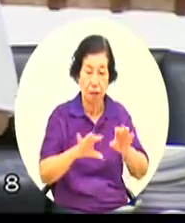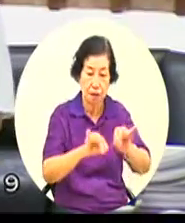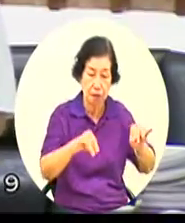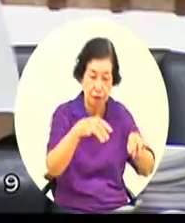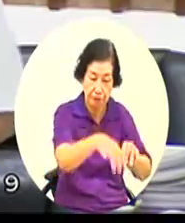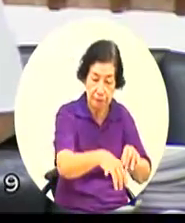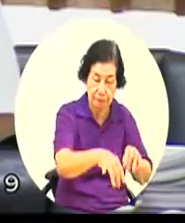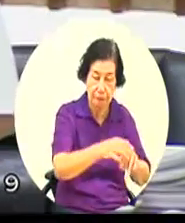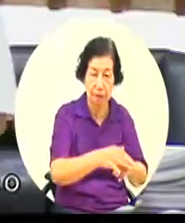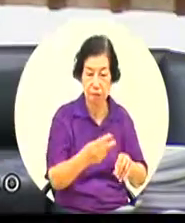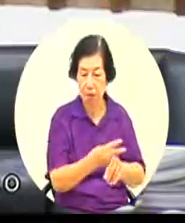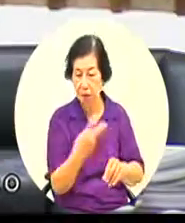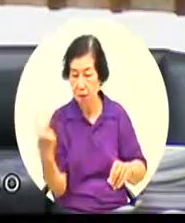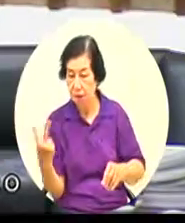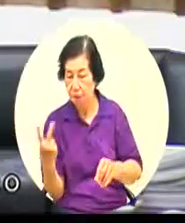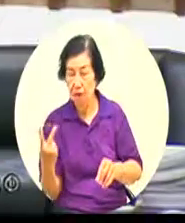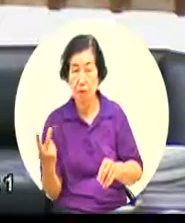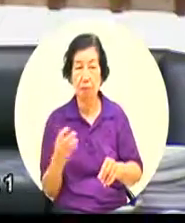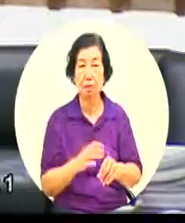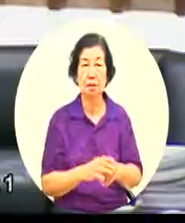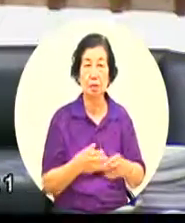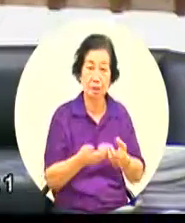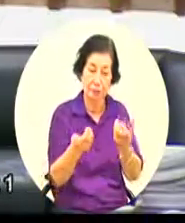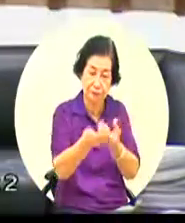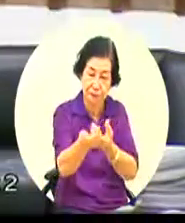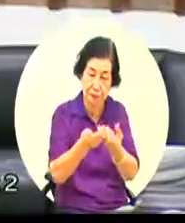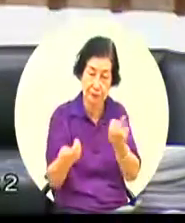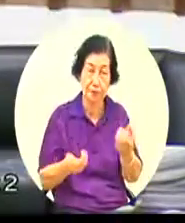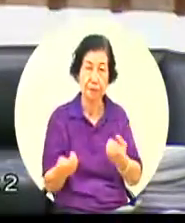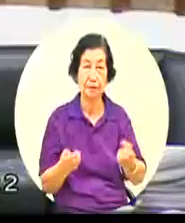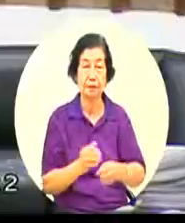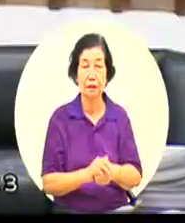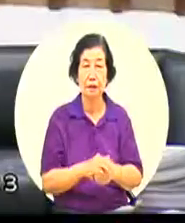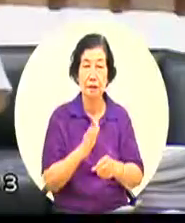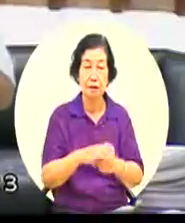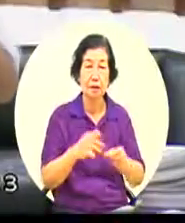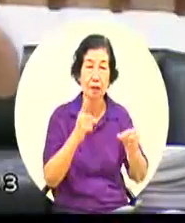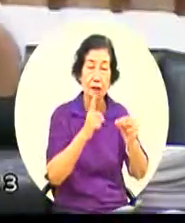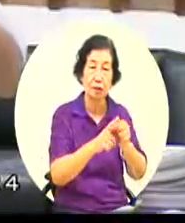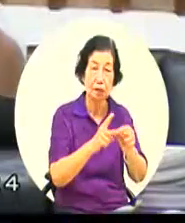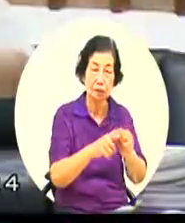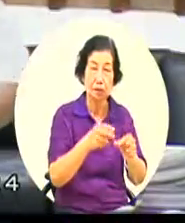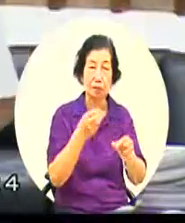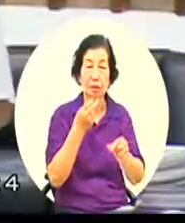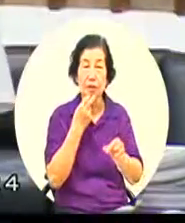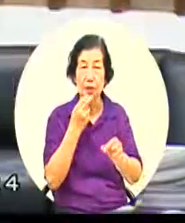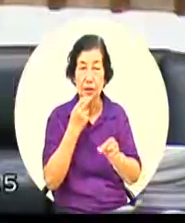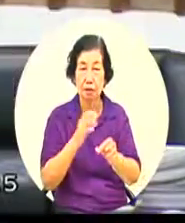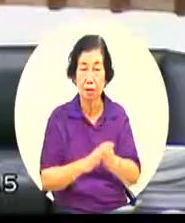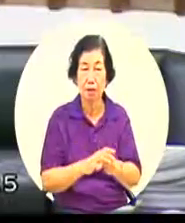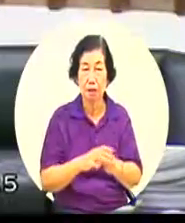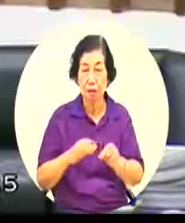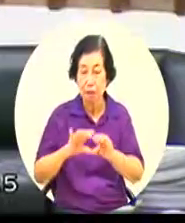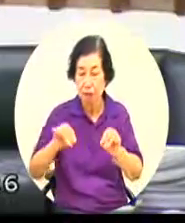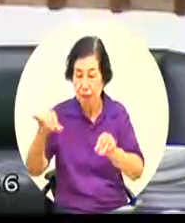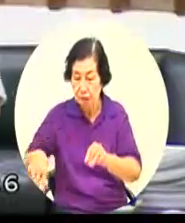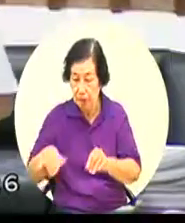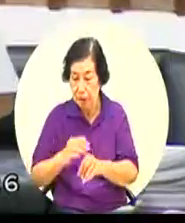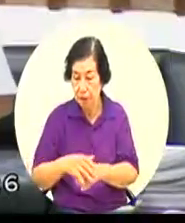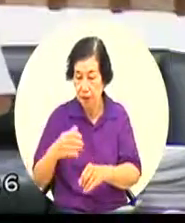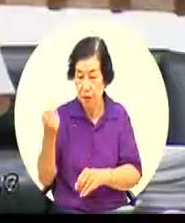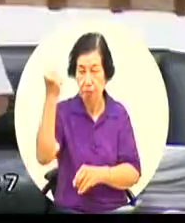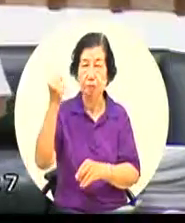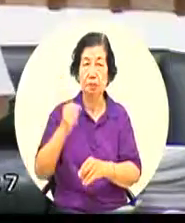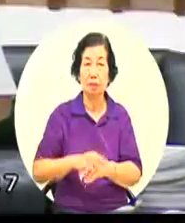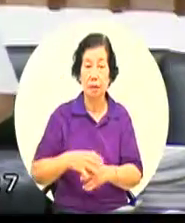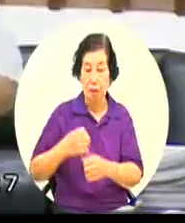比如说我们不是在讲吗？中央，我们议会常常讲中央有多少权力，地方有多少权力，你是军权关系呢，